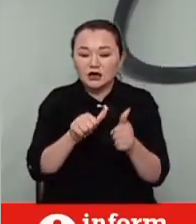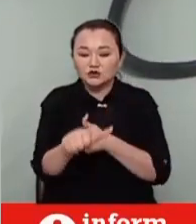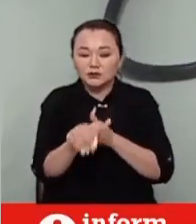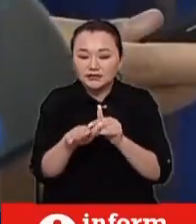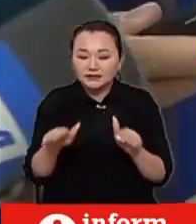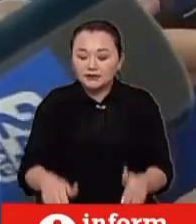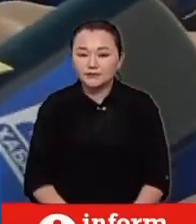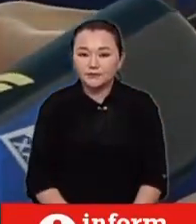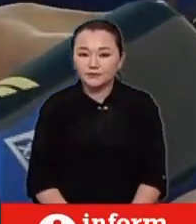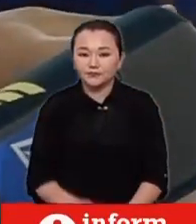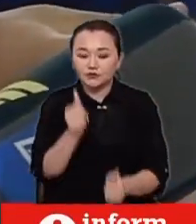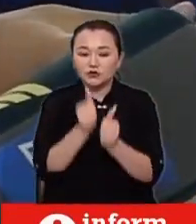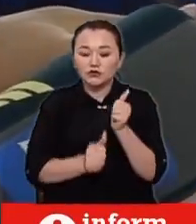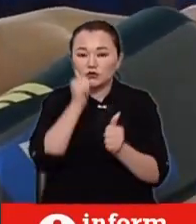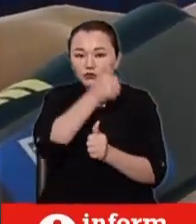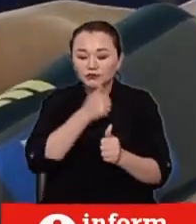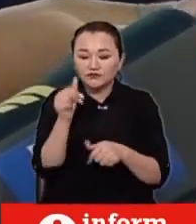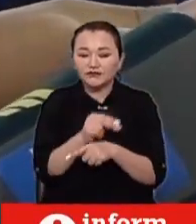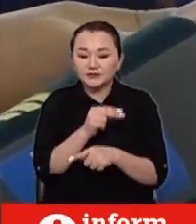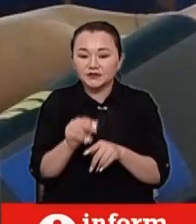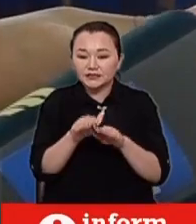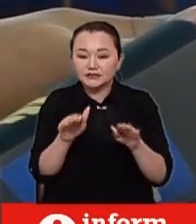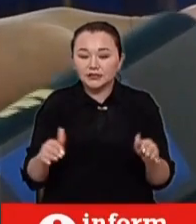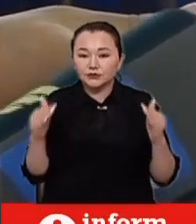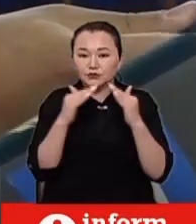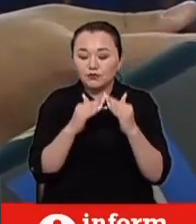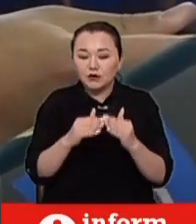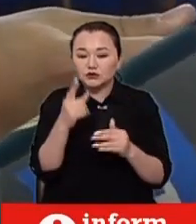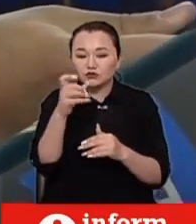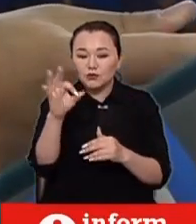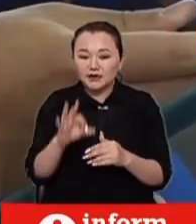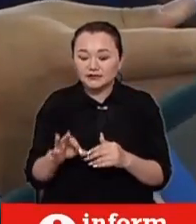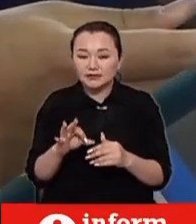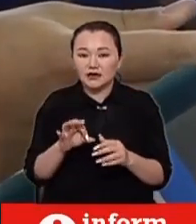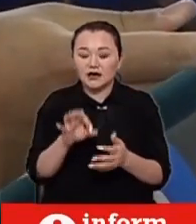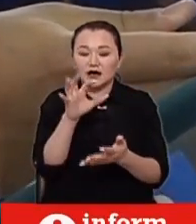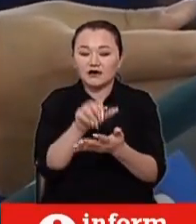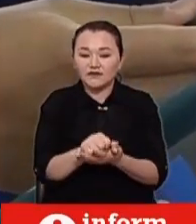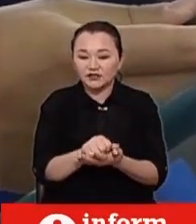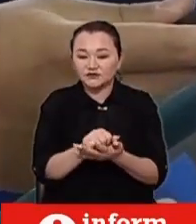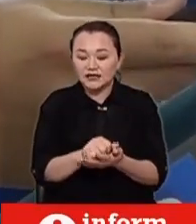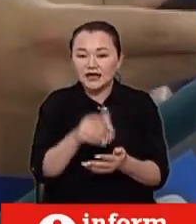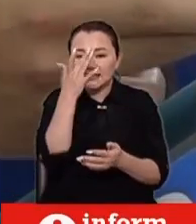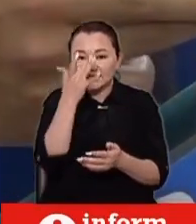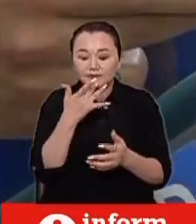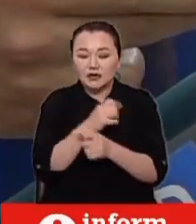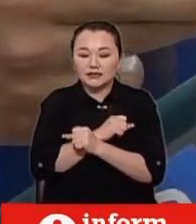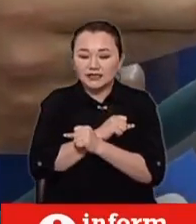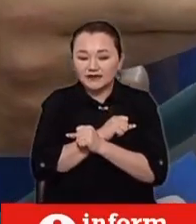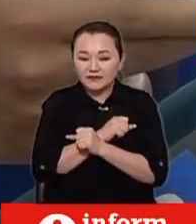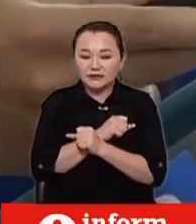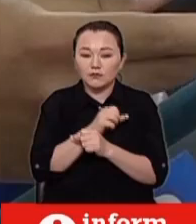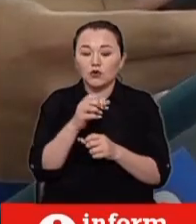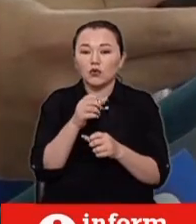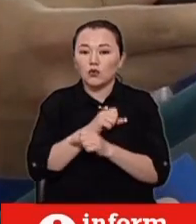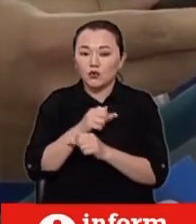детей. Ежегодно воспитанники детских домов 100% охвачиваются летним оздоровительным отдыхом.